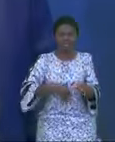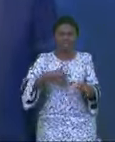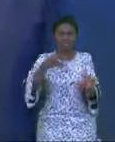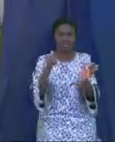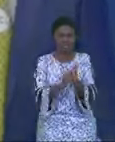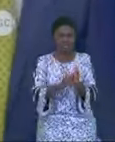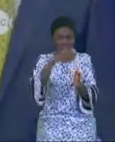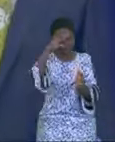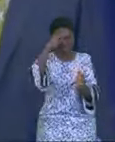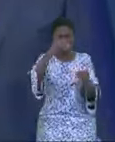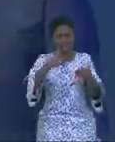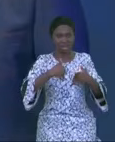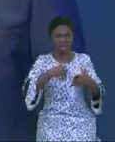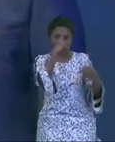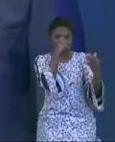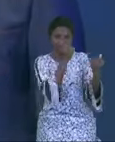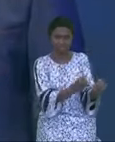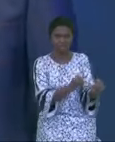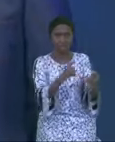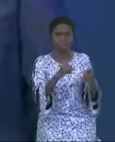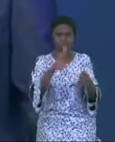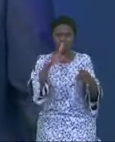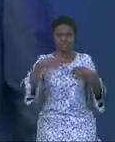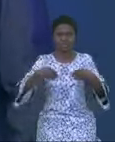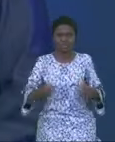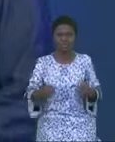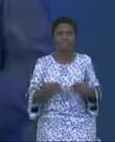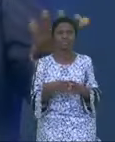guéri verser 10